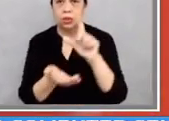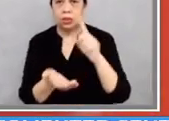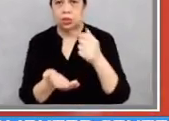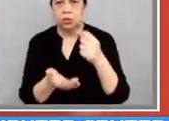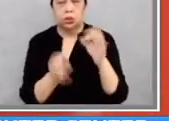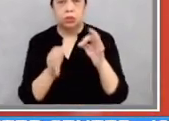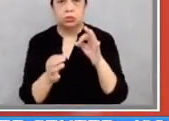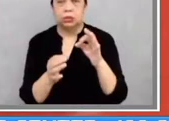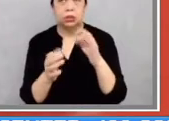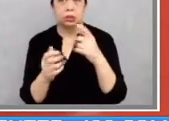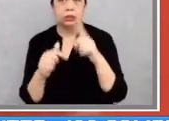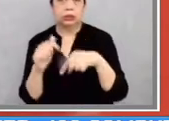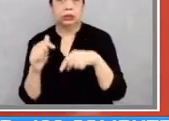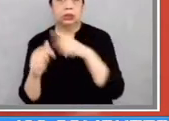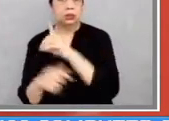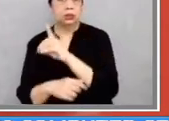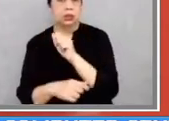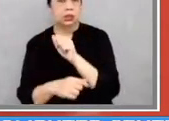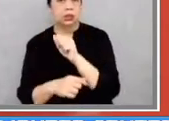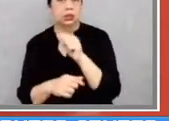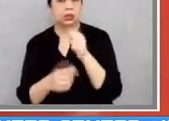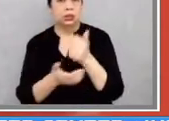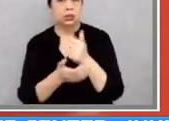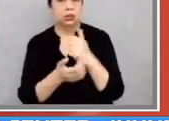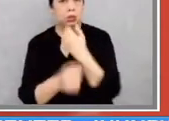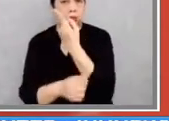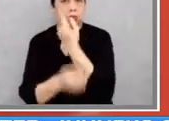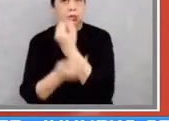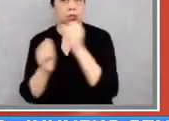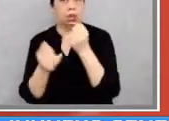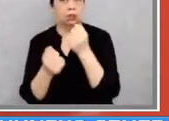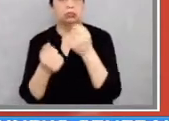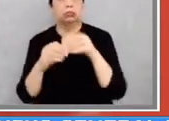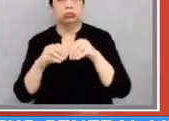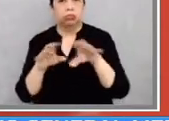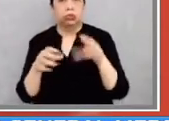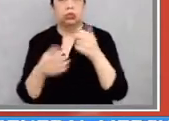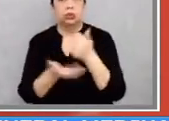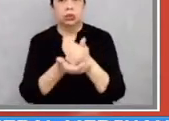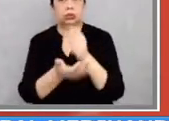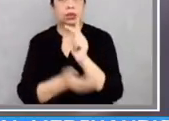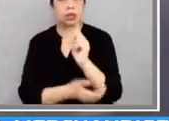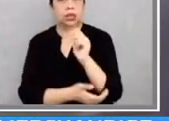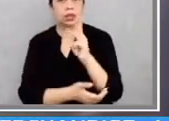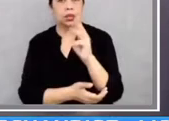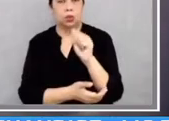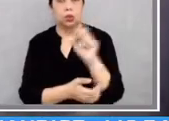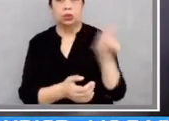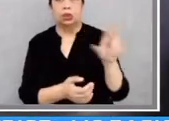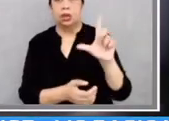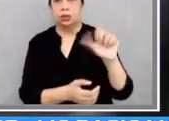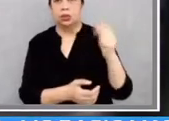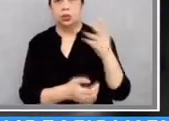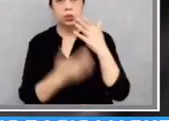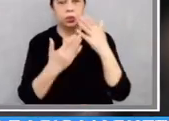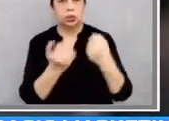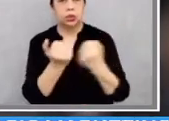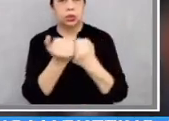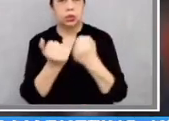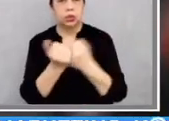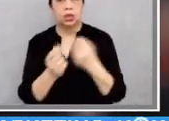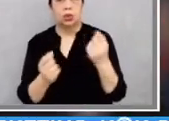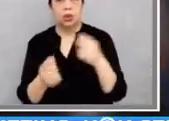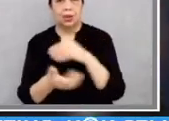ng Department of Agriculture na mag-isang itaguyod ang kadiwa kung saan tinatanggal na ang middleman para bumaba